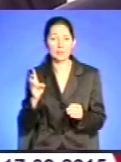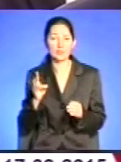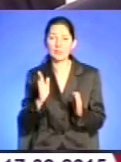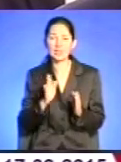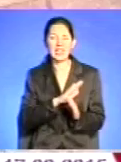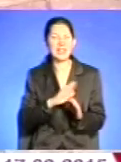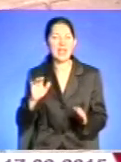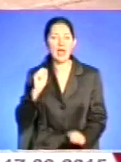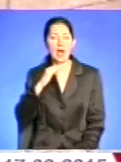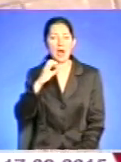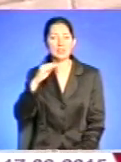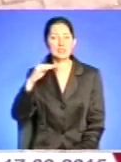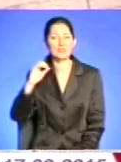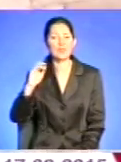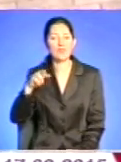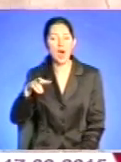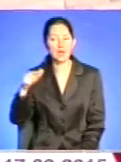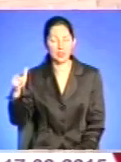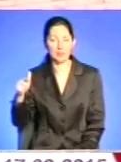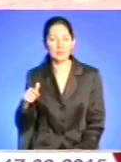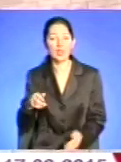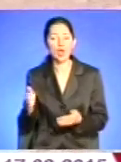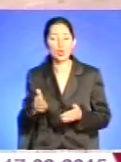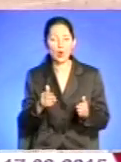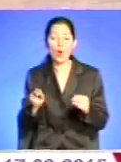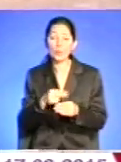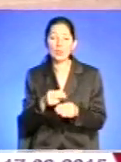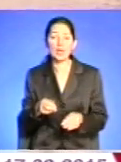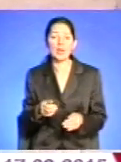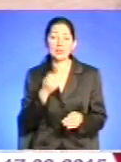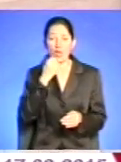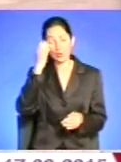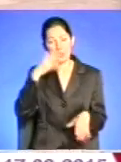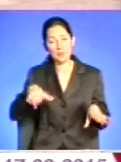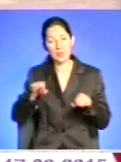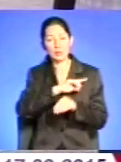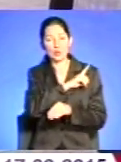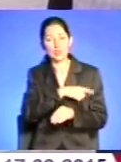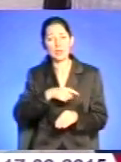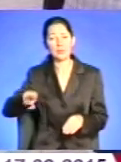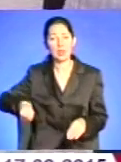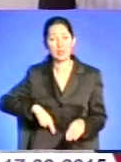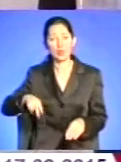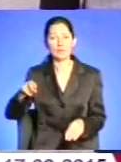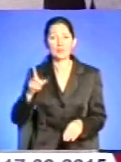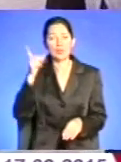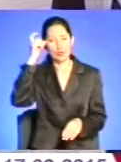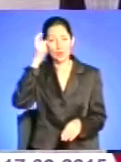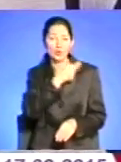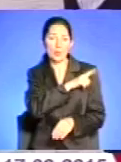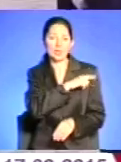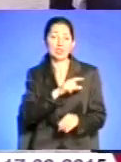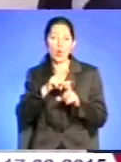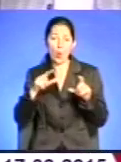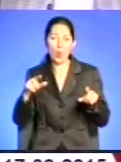асфальті. Дорогу вдалося відремонтувати завдяки спільним зусиллям директора Чортківського державного медичного коледжу та представників